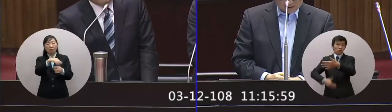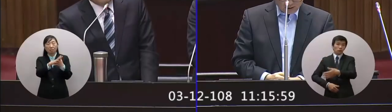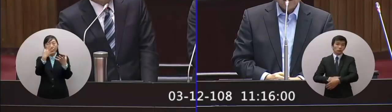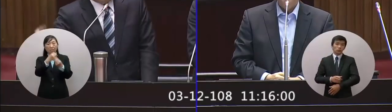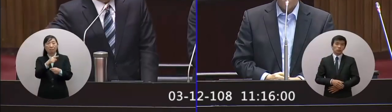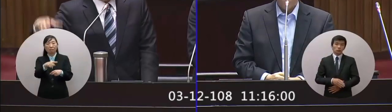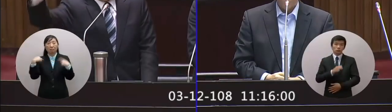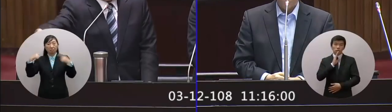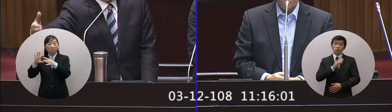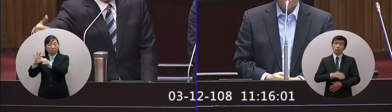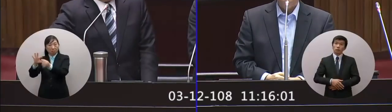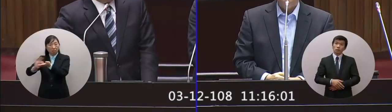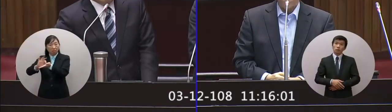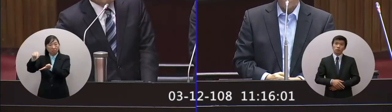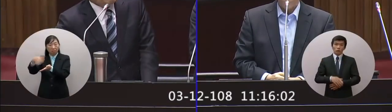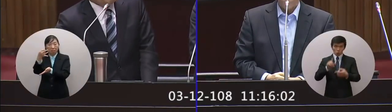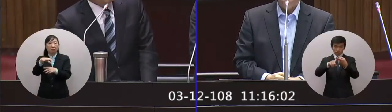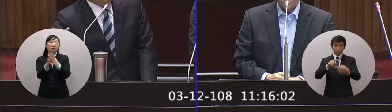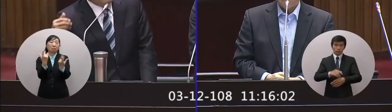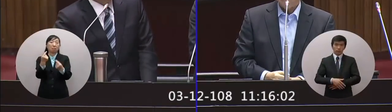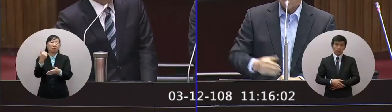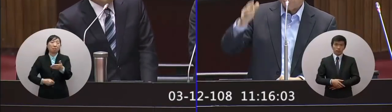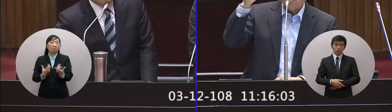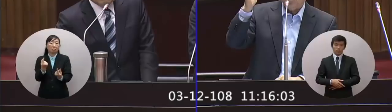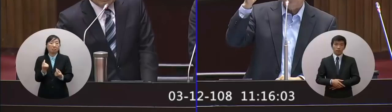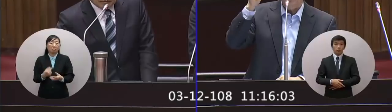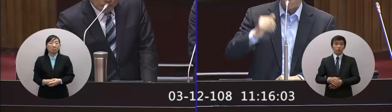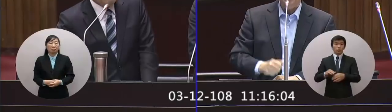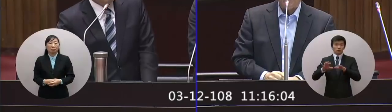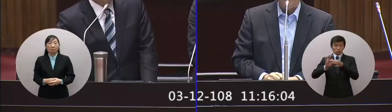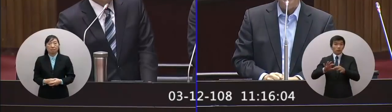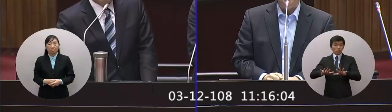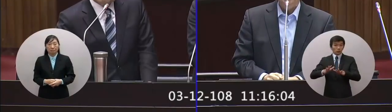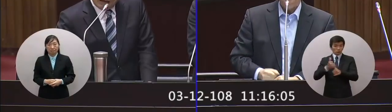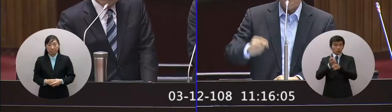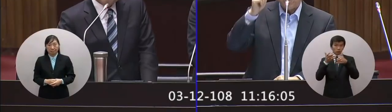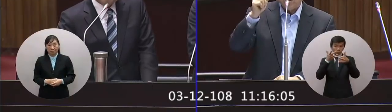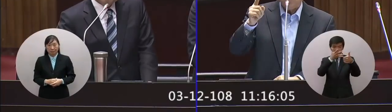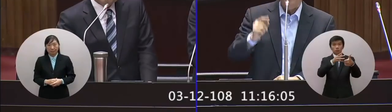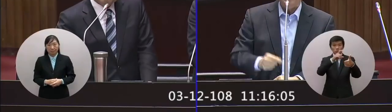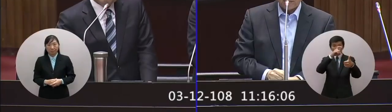经费， 对， 就因为这样也被砍掉了。 所以我今天的总咨询就是希望院长